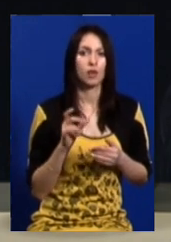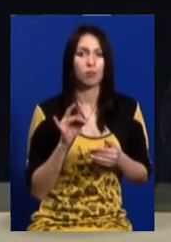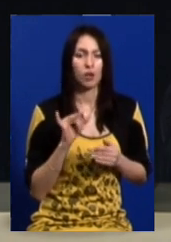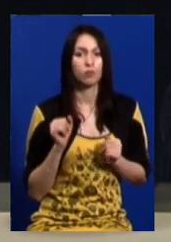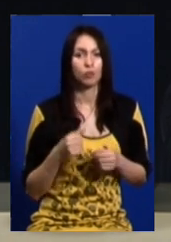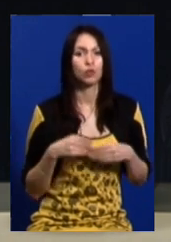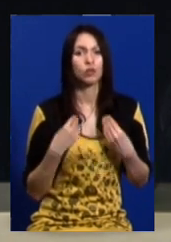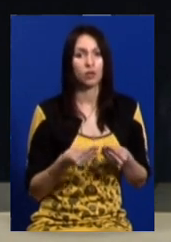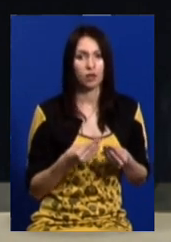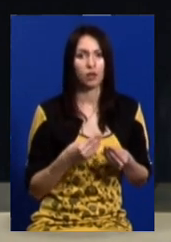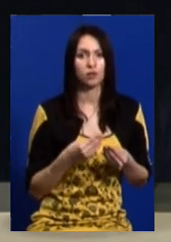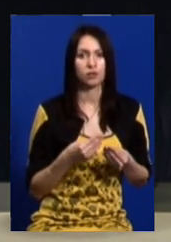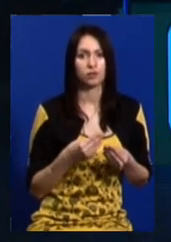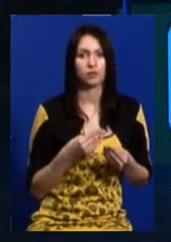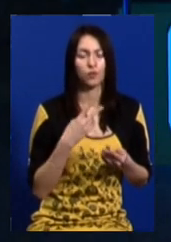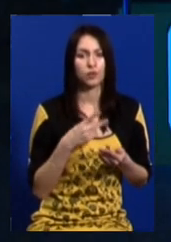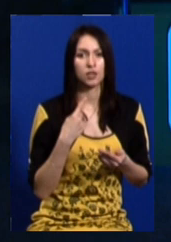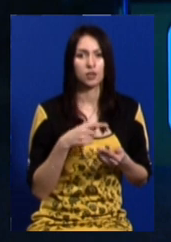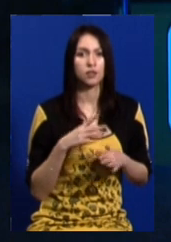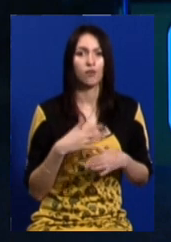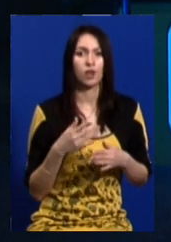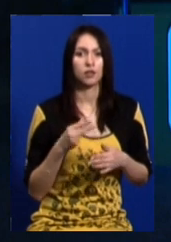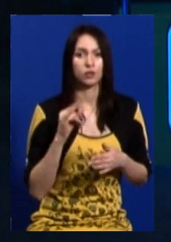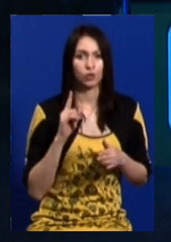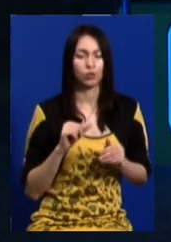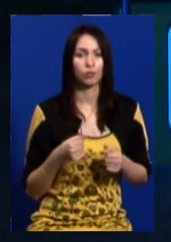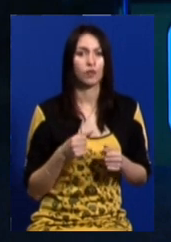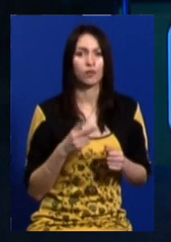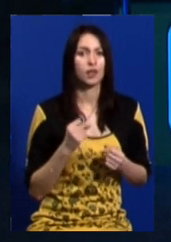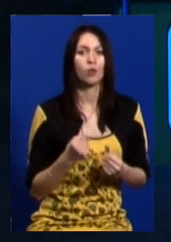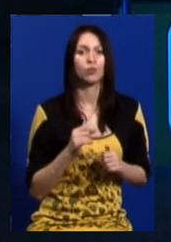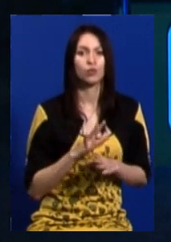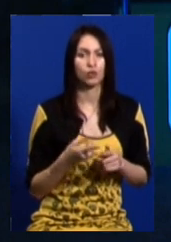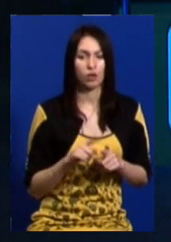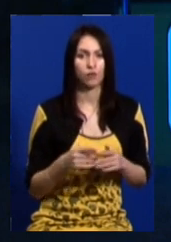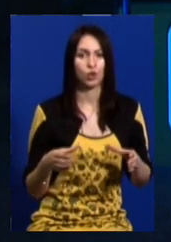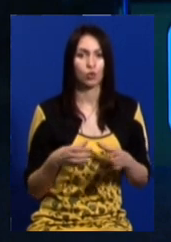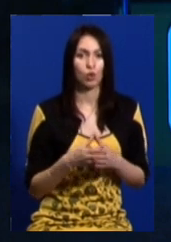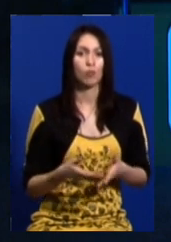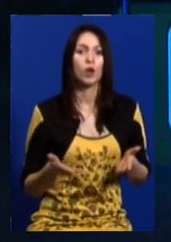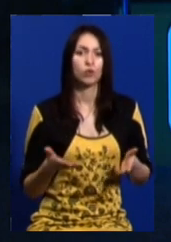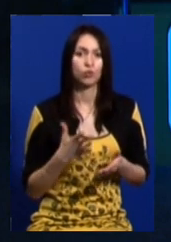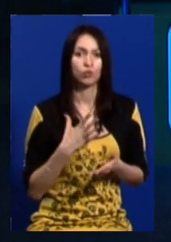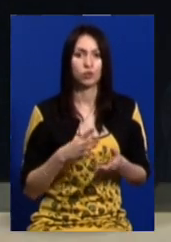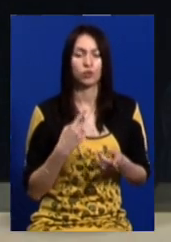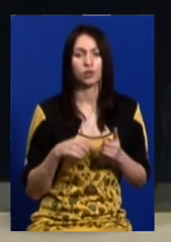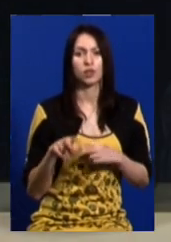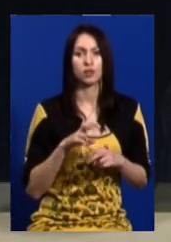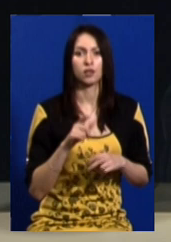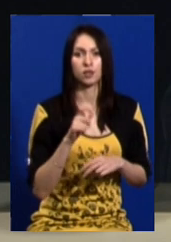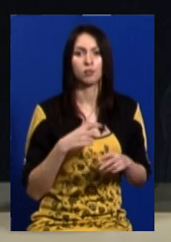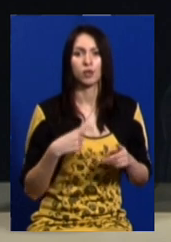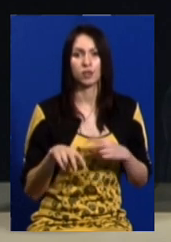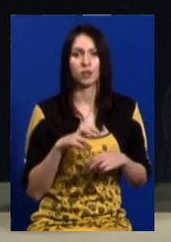надати. Він скаже, от ти не зумів, щоб не втримав цю громаду, ну, тому йди собі шукай щось інше. І